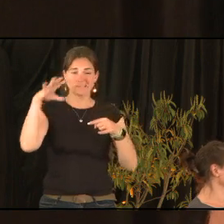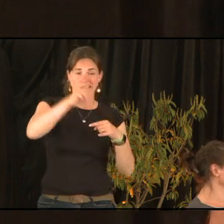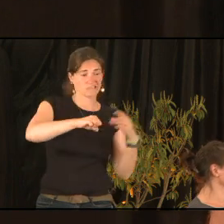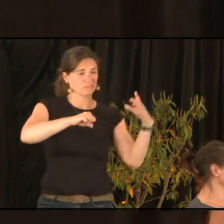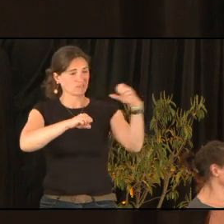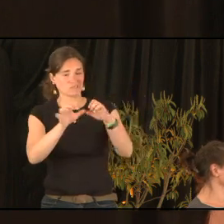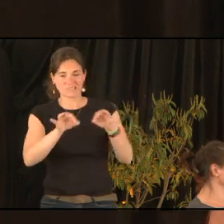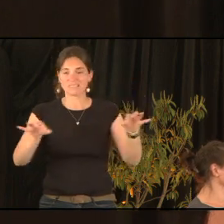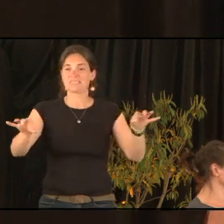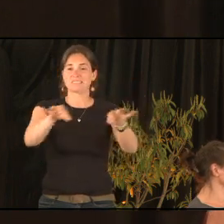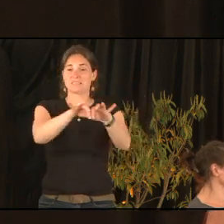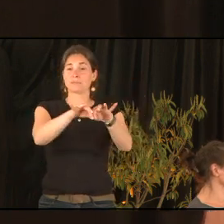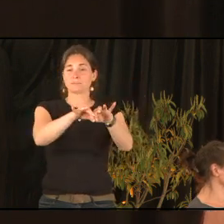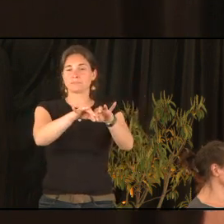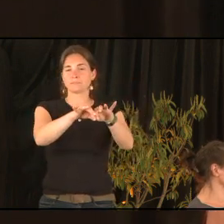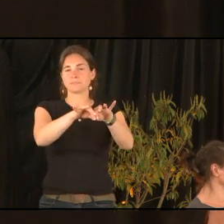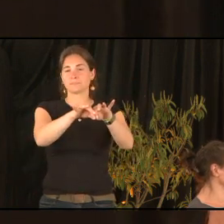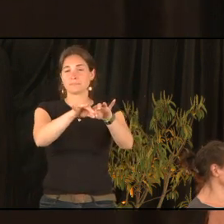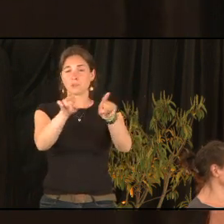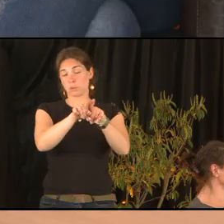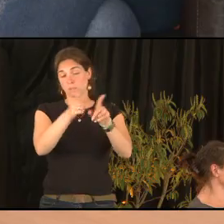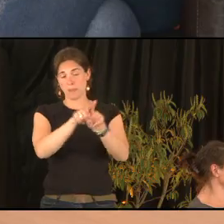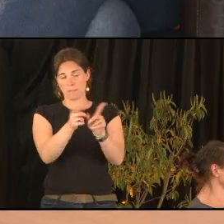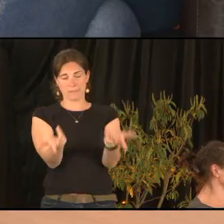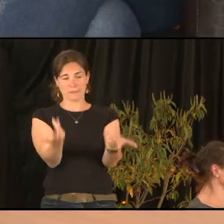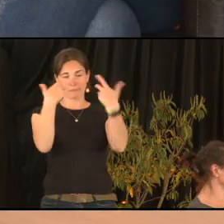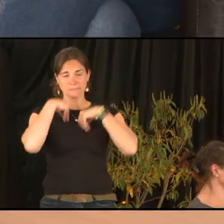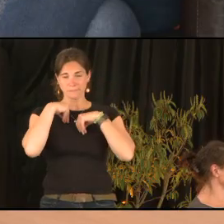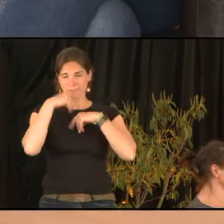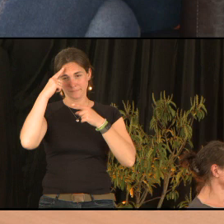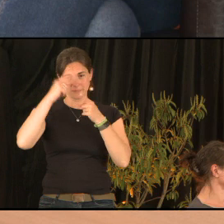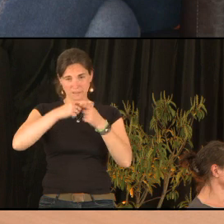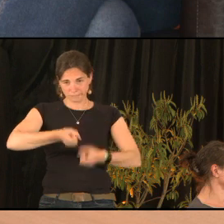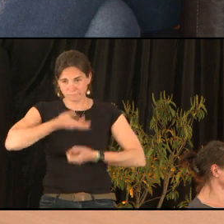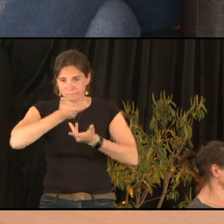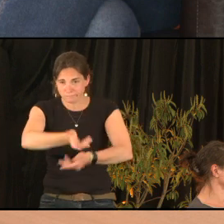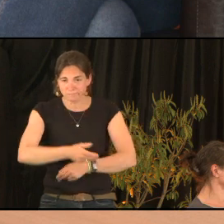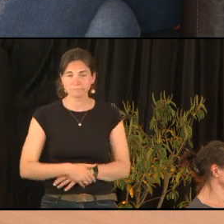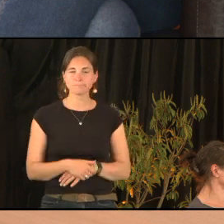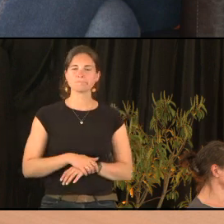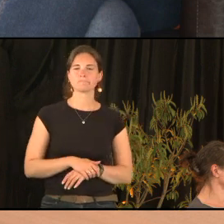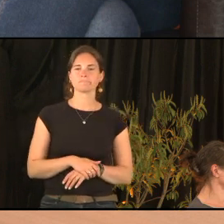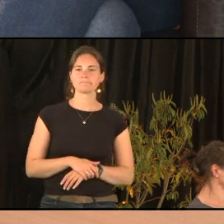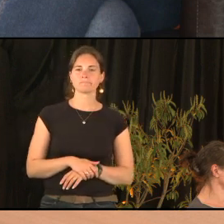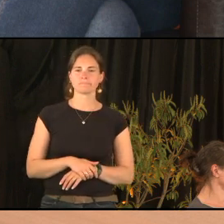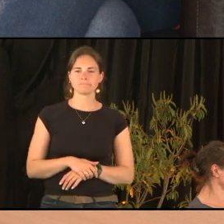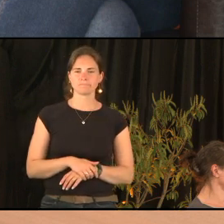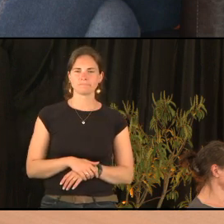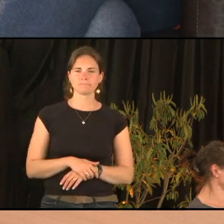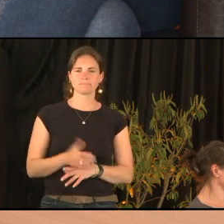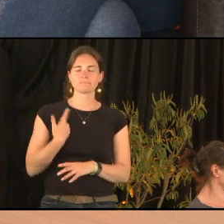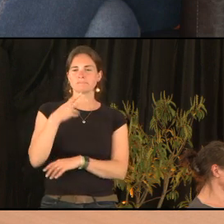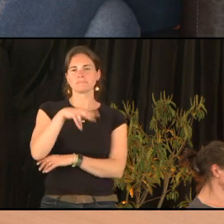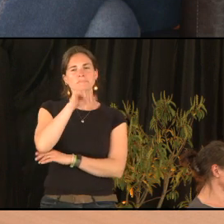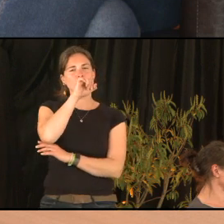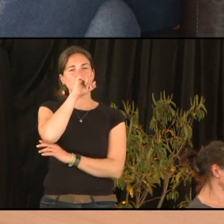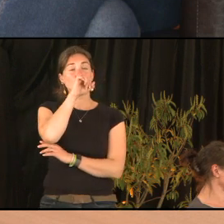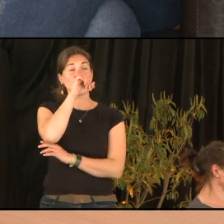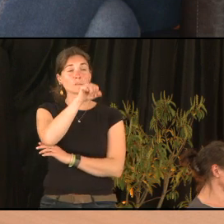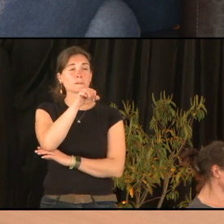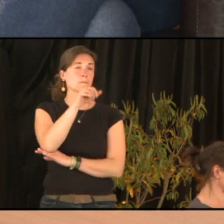s'adresse-t-on quand on est cette subjectivité. Et vu que cette subjectivité, pour moi, elle est constamment, elle est d'abord relation avec le monde avant d'être